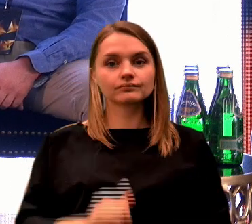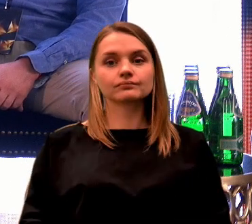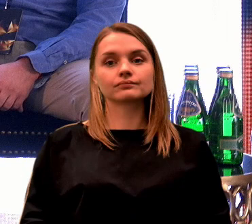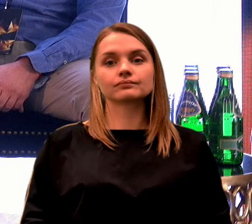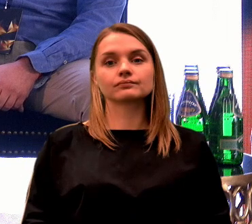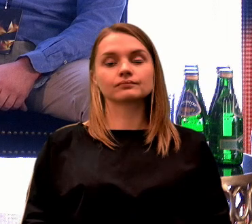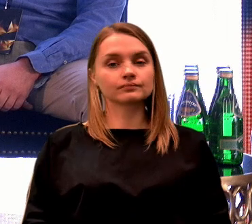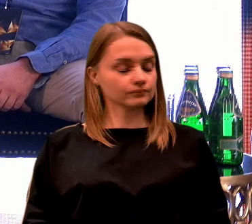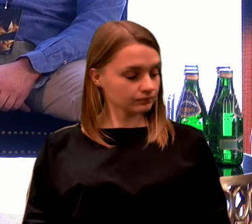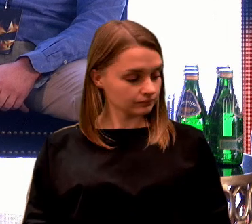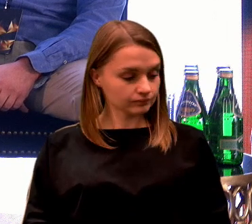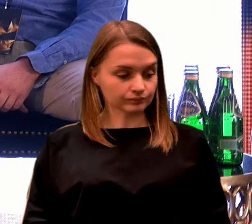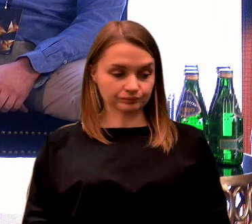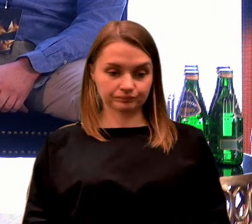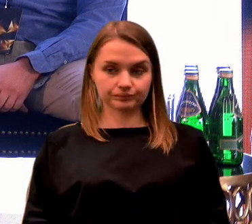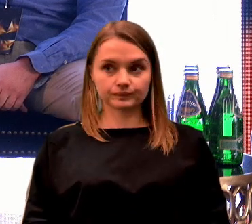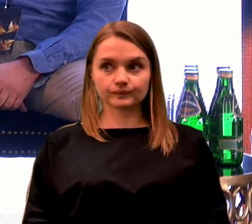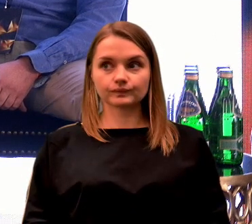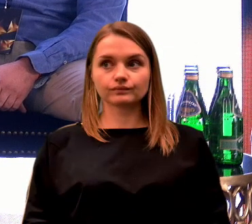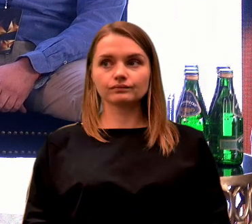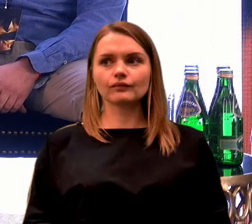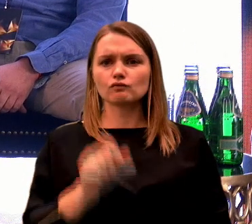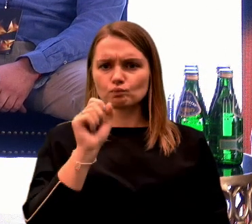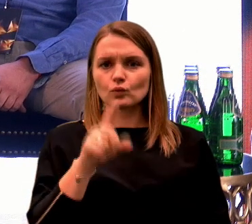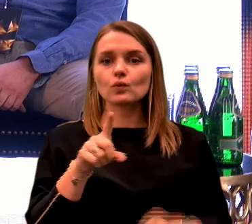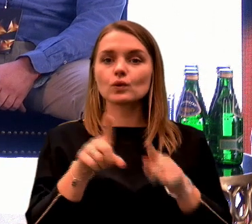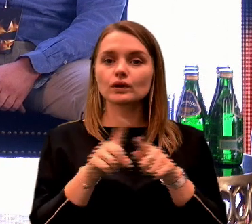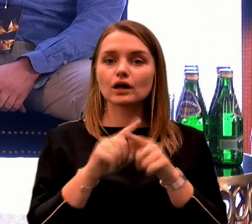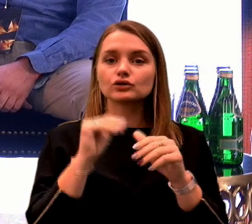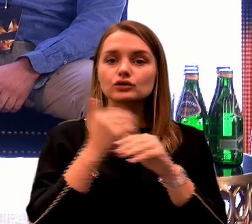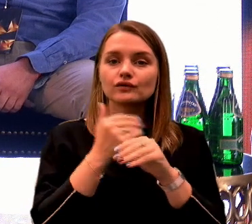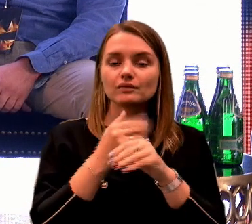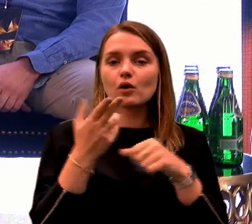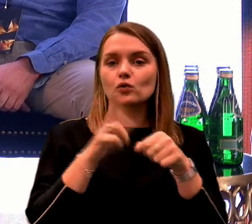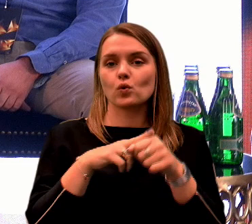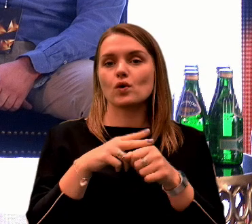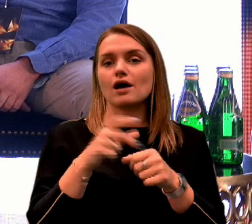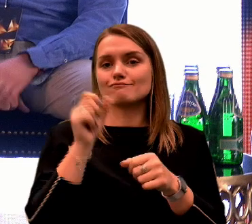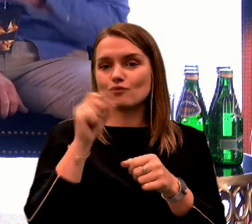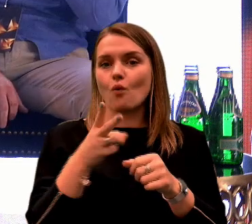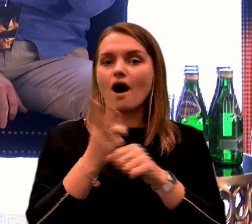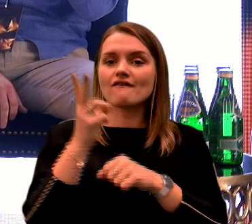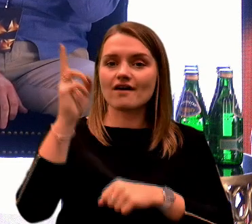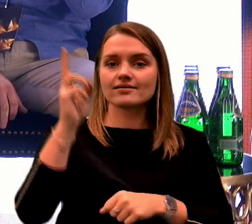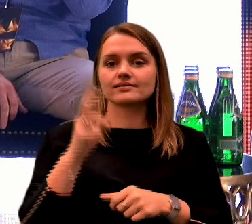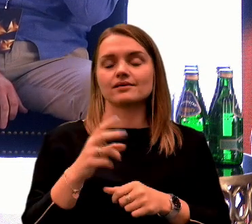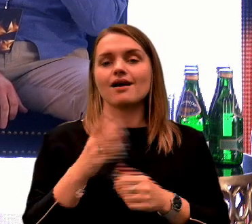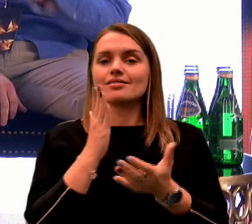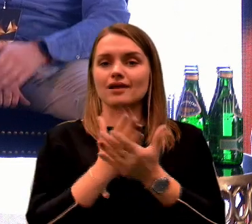Okej, gdzieś tak po środku, ale są też firmy, w których awanse są dla znajomych szefa